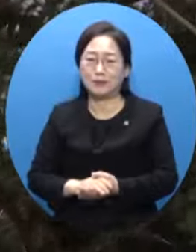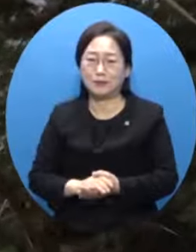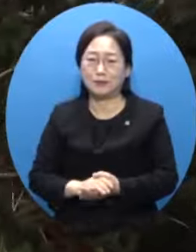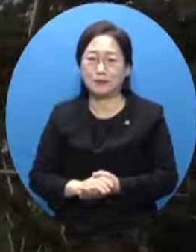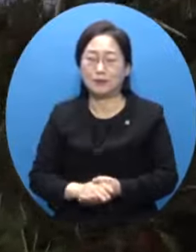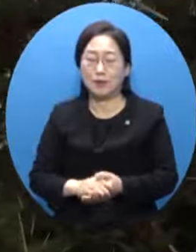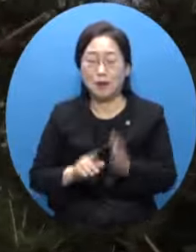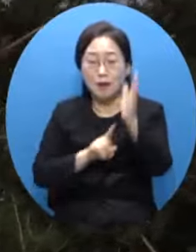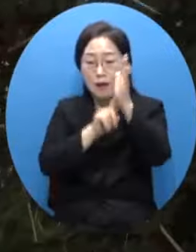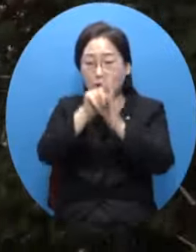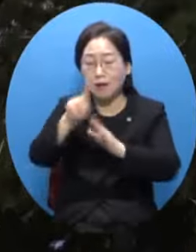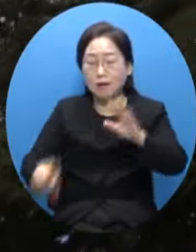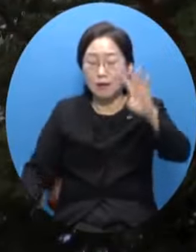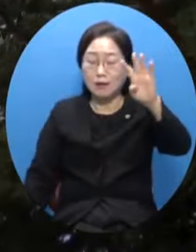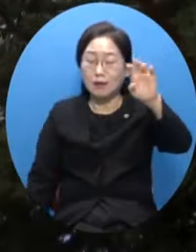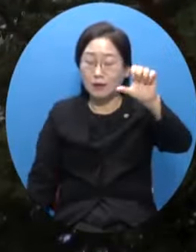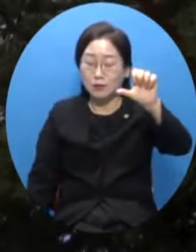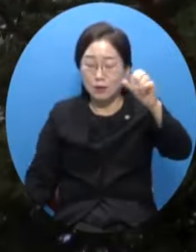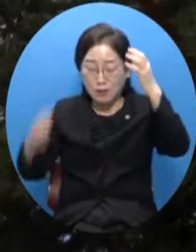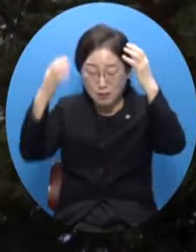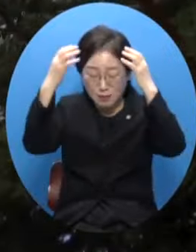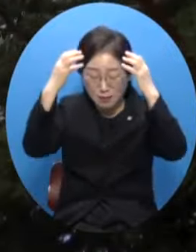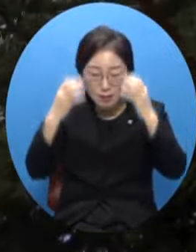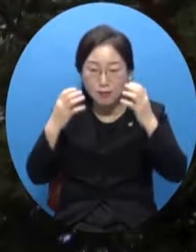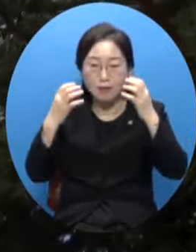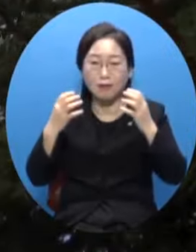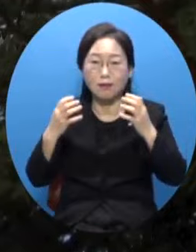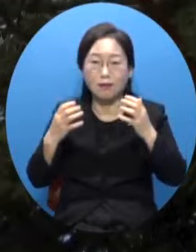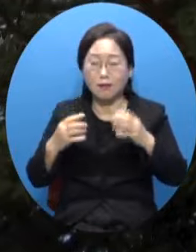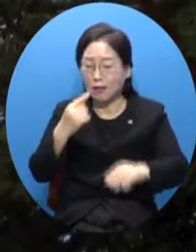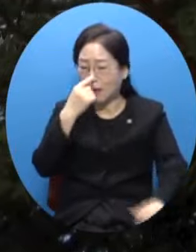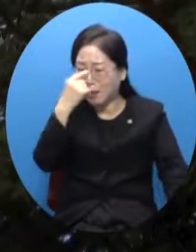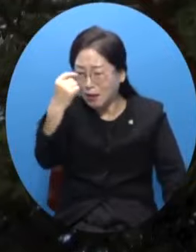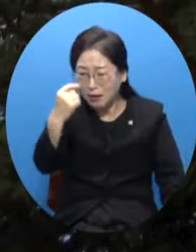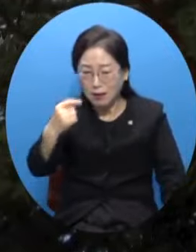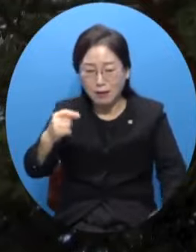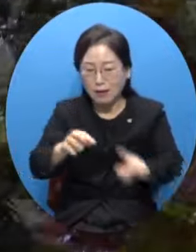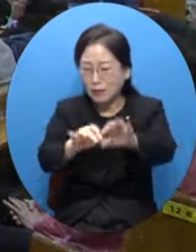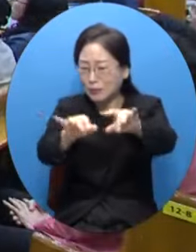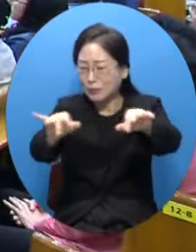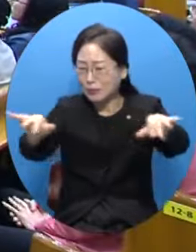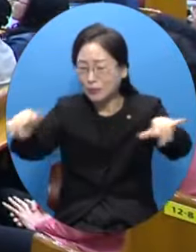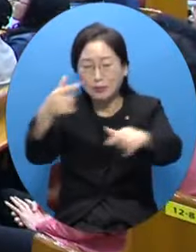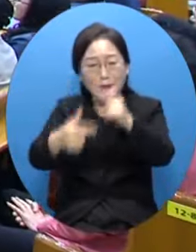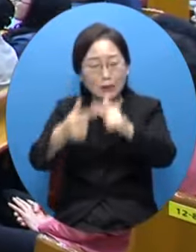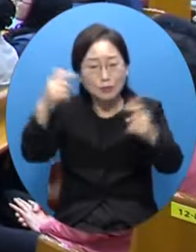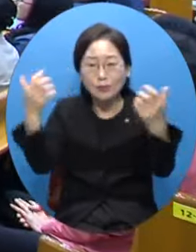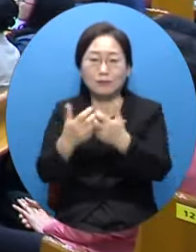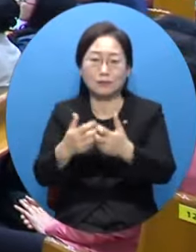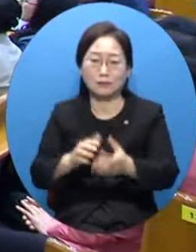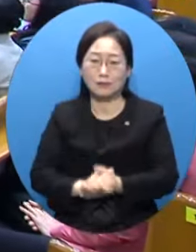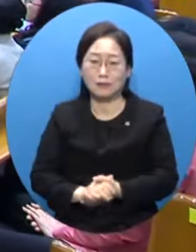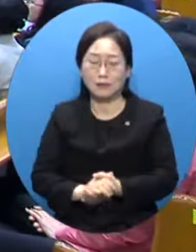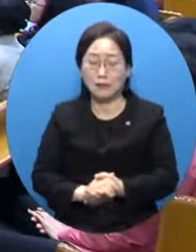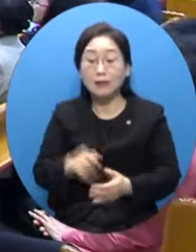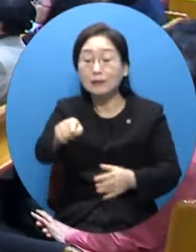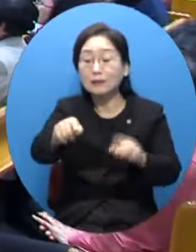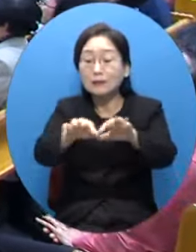온도는 45도고 더운 날씨에 있는 것은 저 가시떨기밖에 없었습니다. 이 가시덤불은